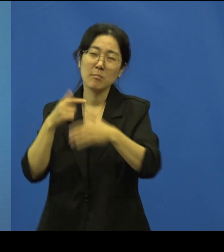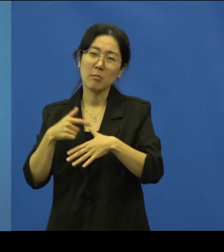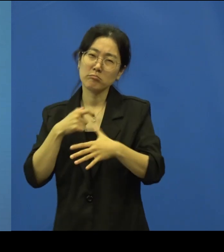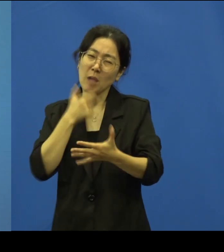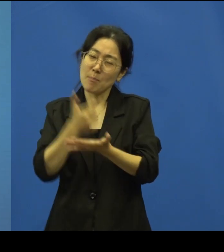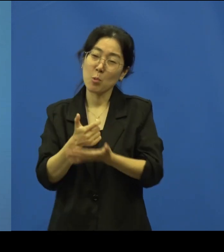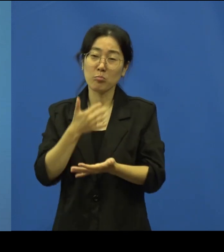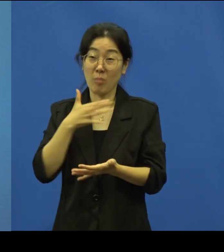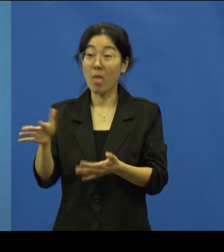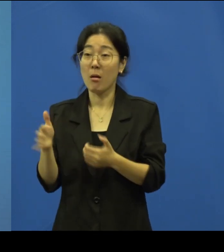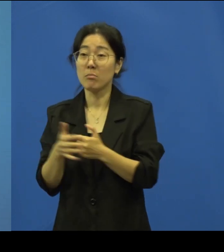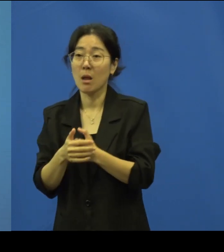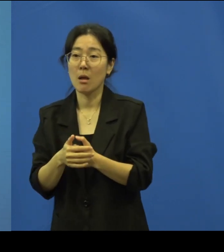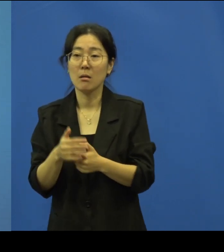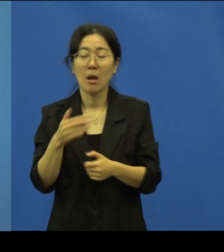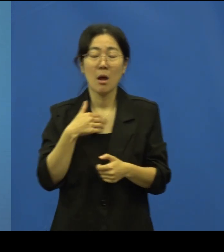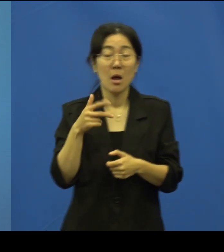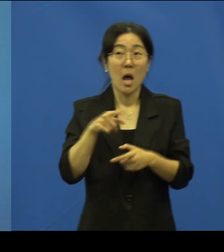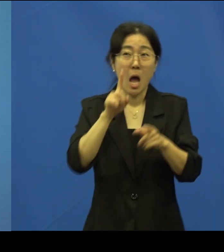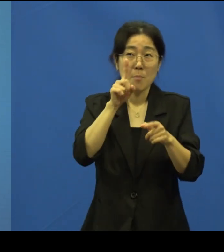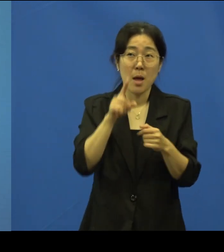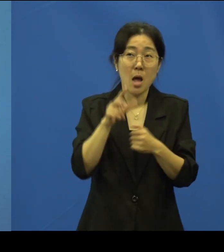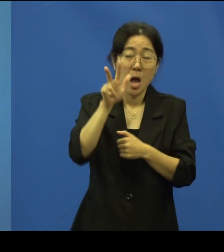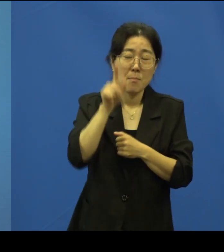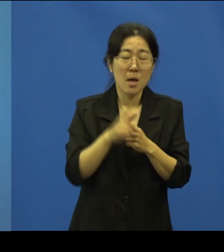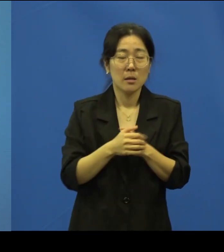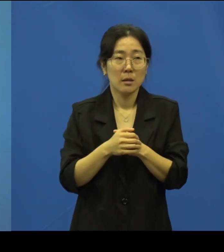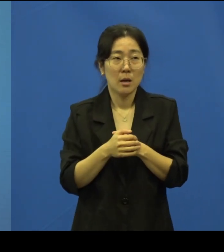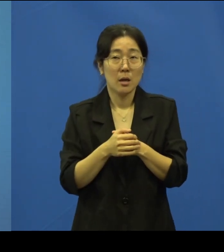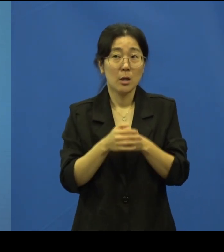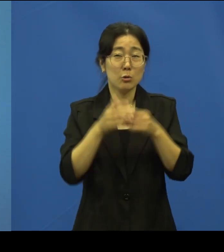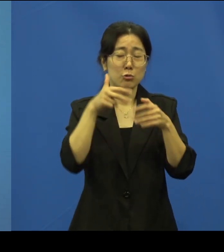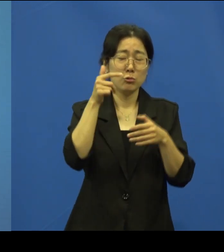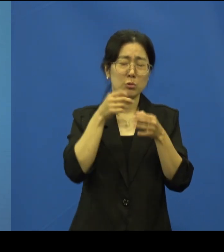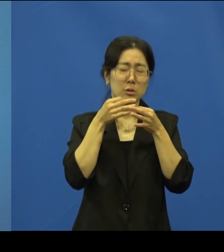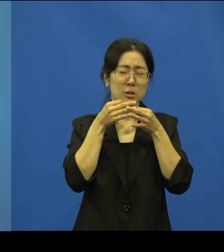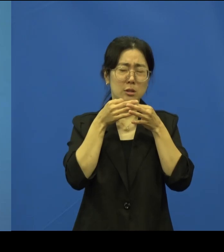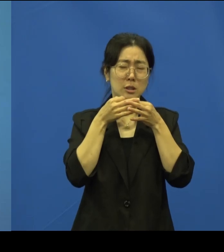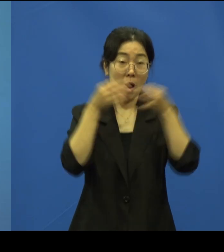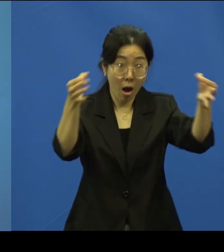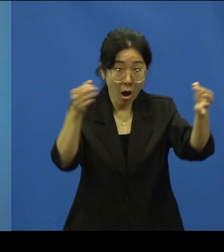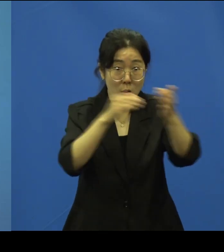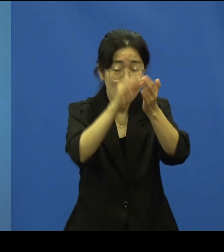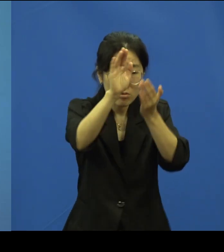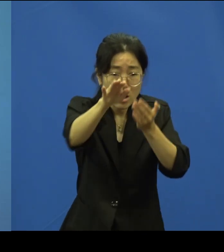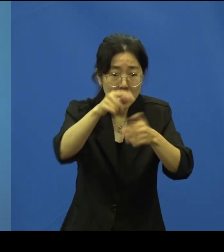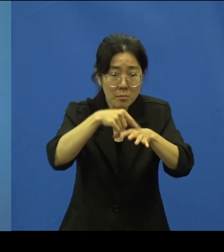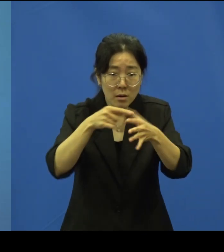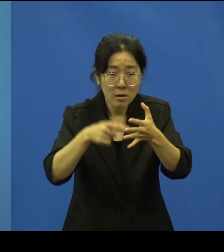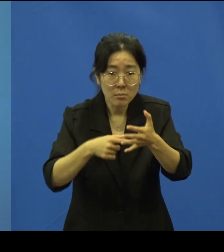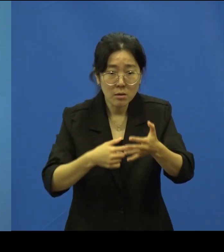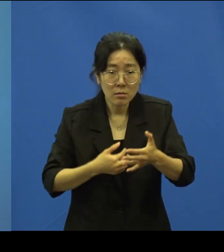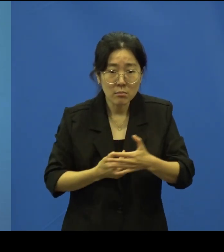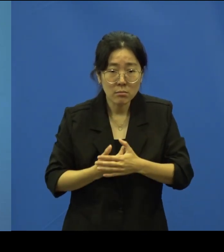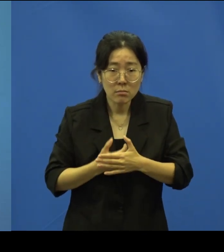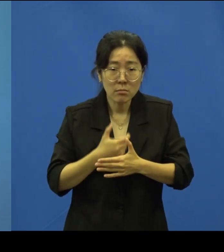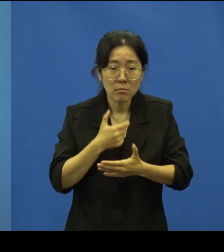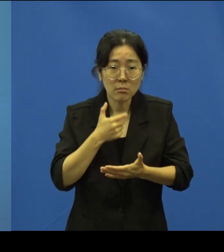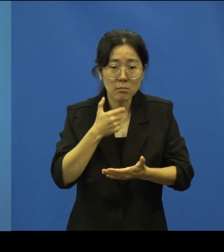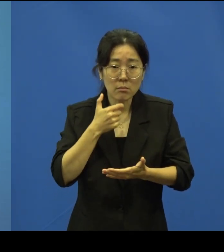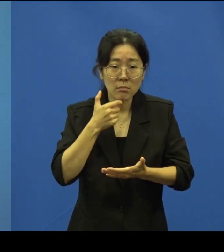하나님이 네가 내 아들이다. 내가 너를 기다렸다. 내가 너를 얼마나 사랑한다.